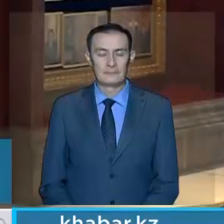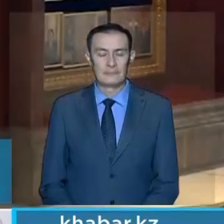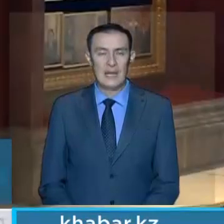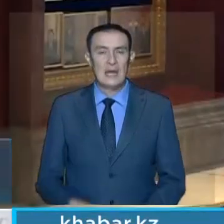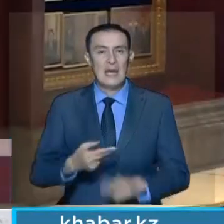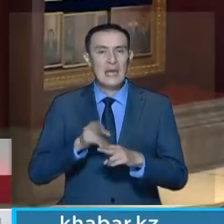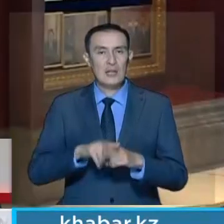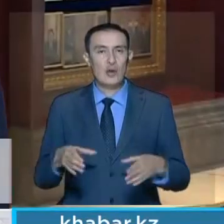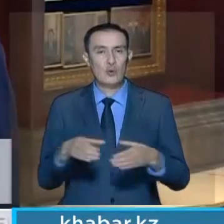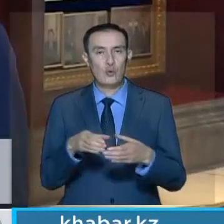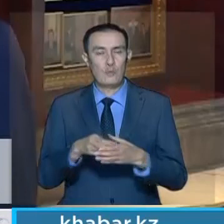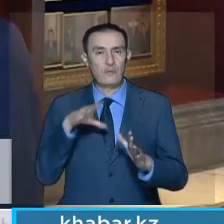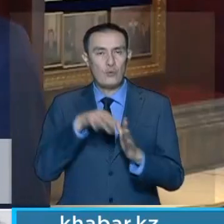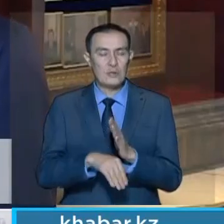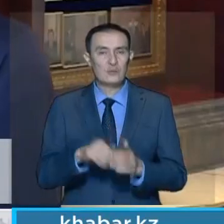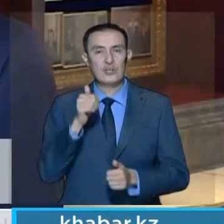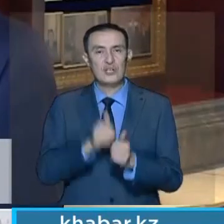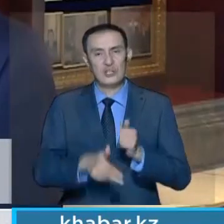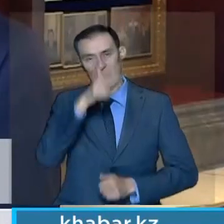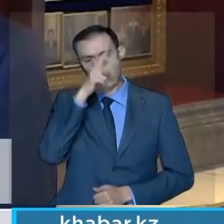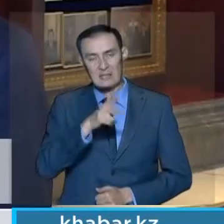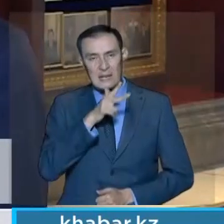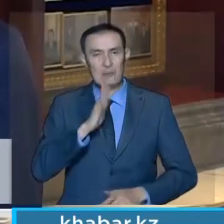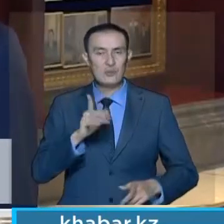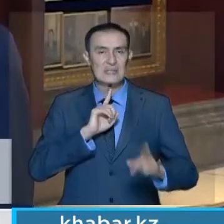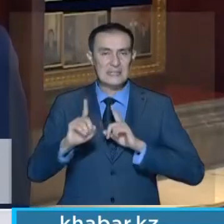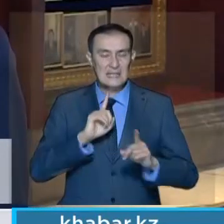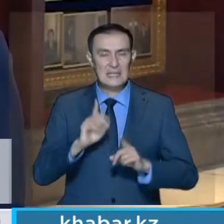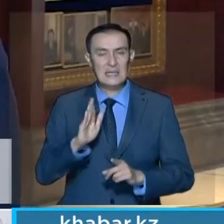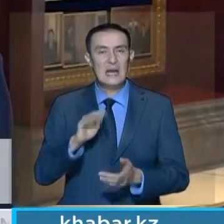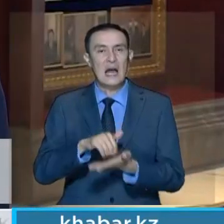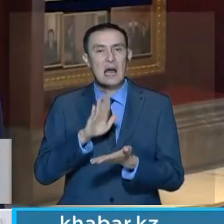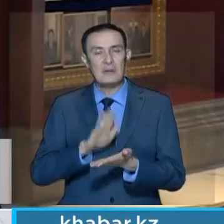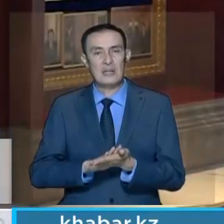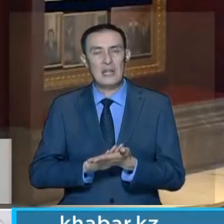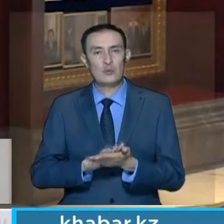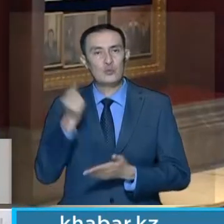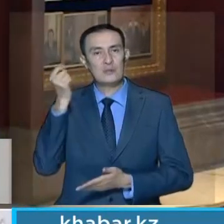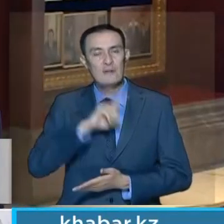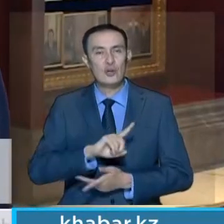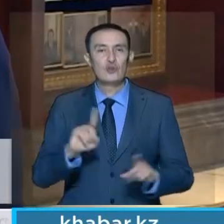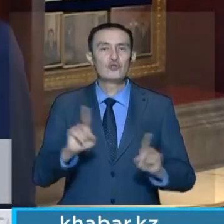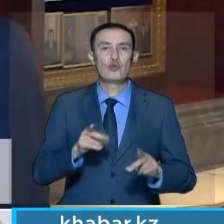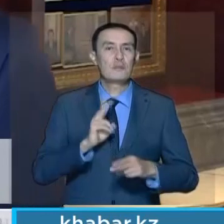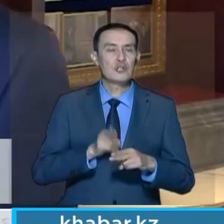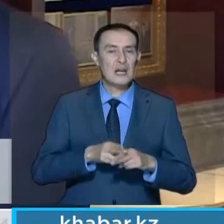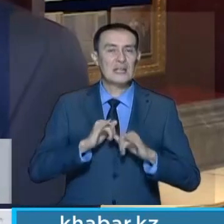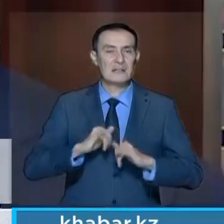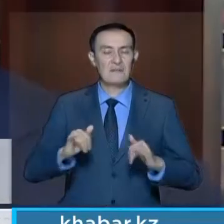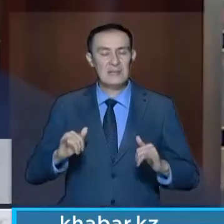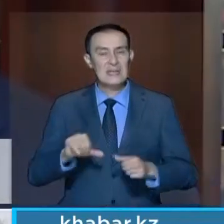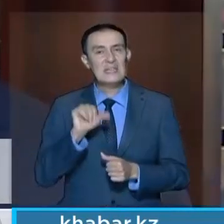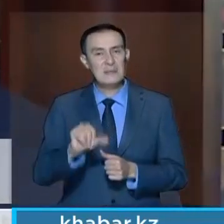Эта группа ежеквартально будет заседать и будет определять, что мешает для того, чтобы развивать